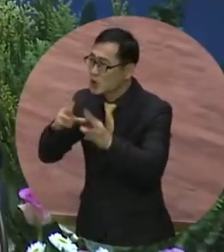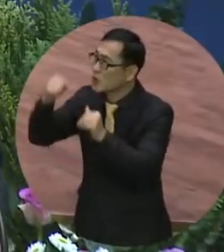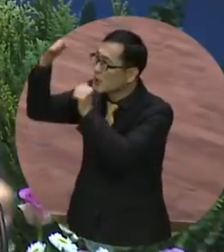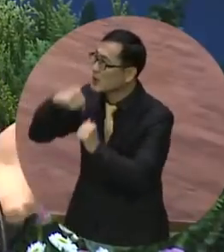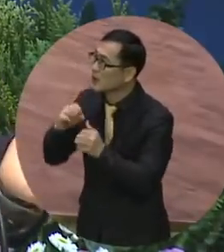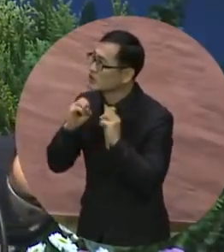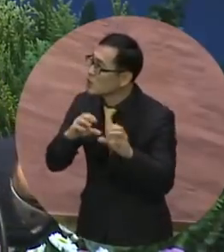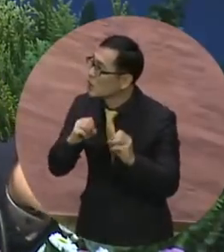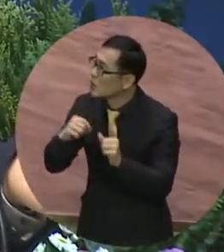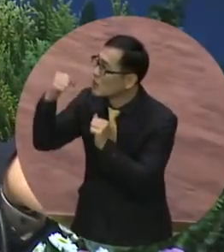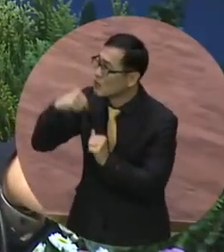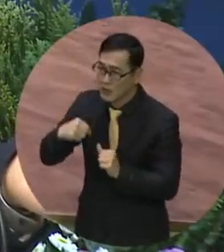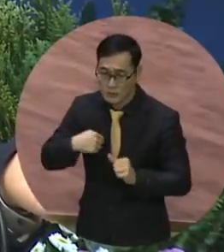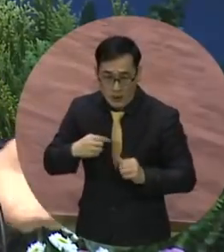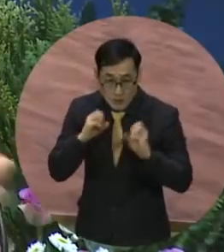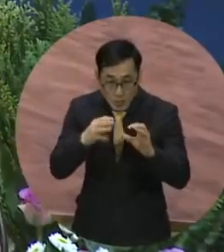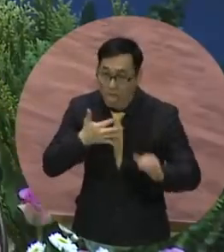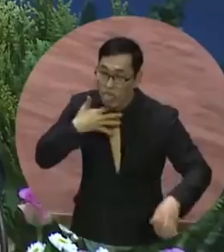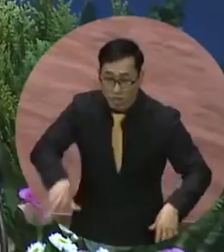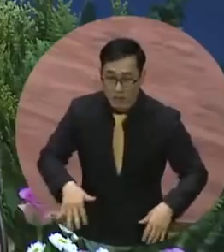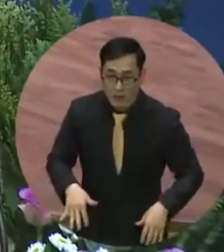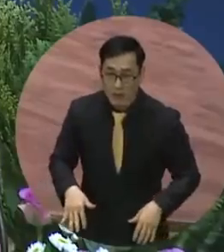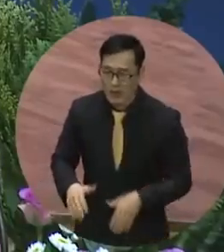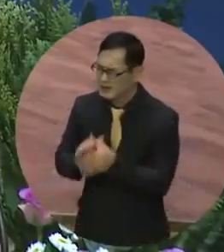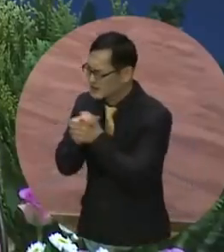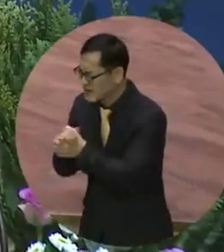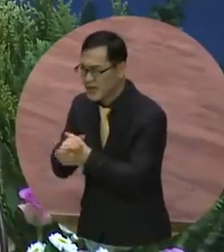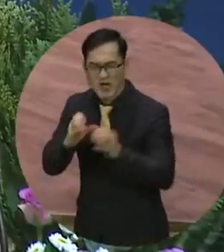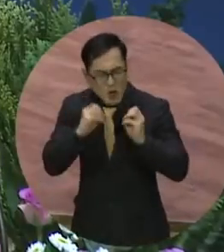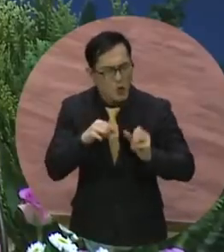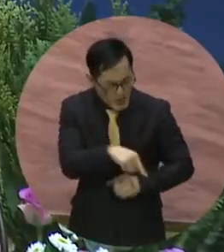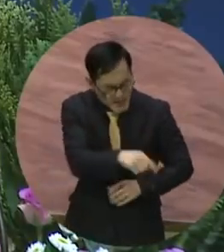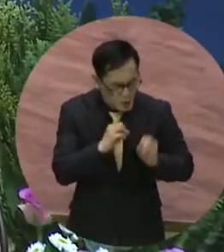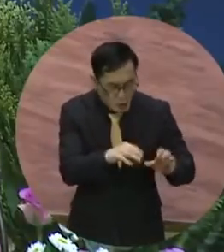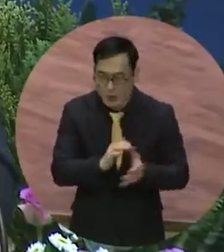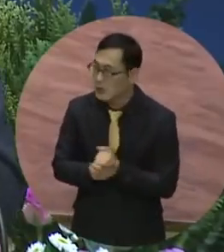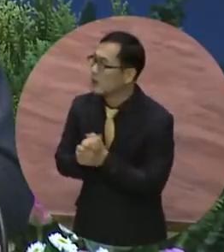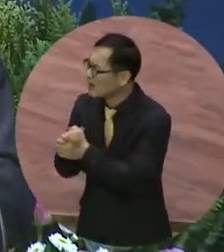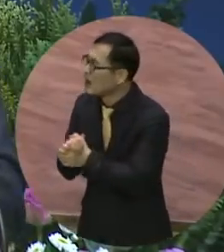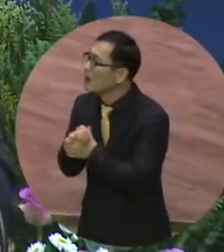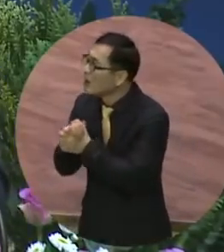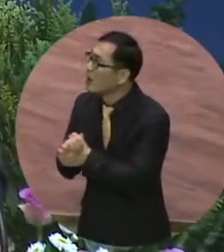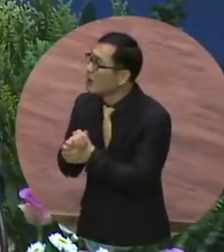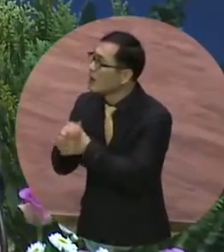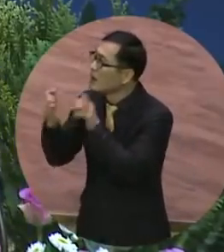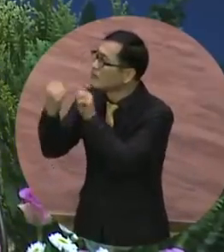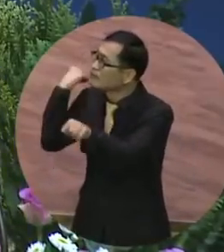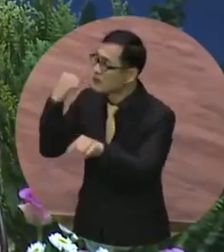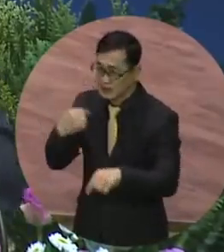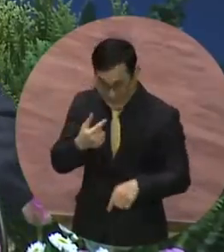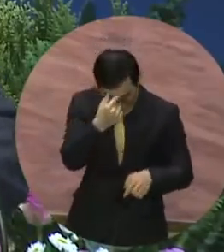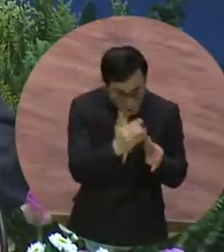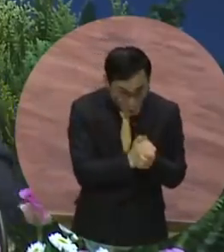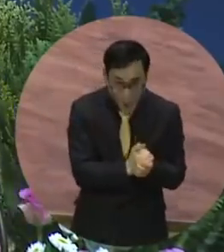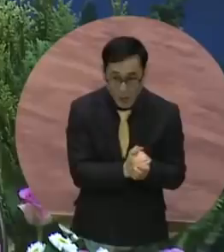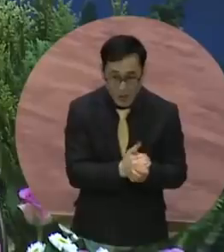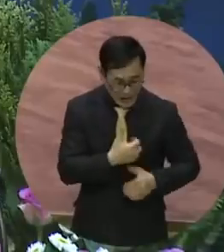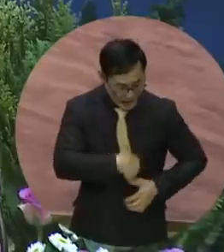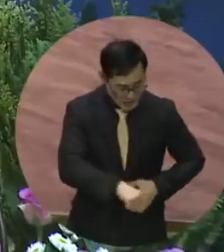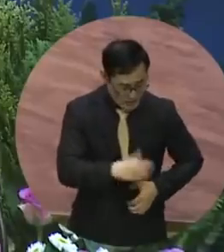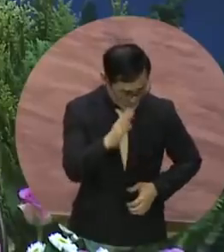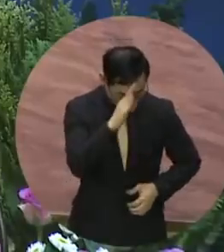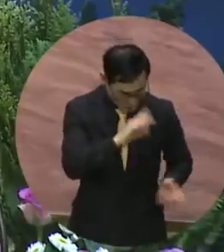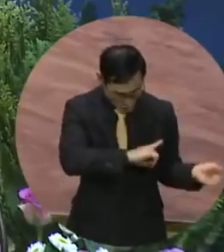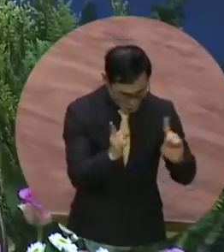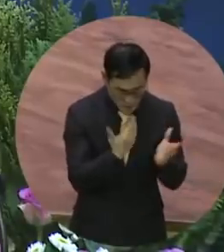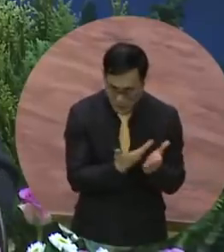전도해라. 어떻게 하는지도 몰라. 기도하는데 계속 전도하라. 내 기도하고 전혀 틀려. 전혀 반대야.